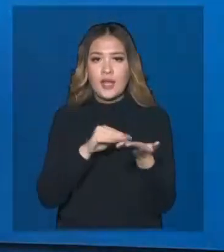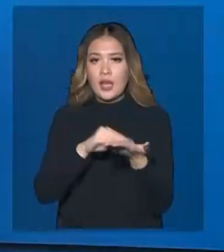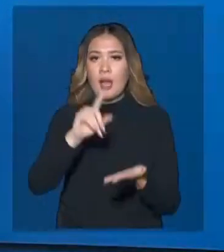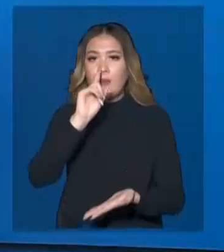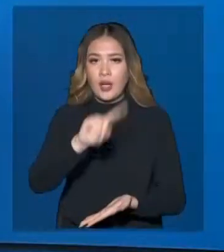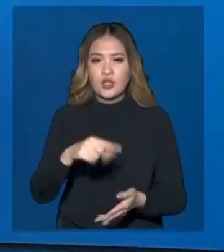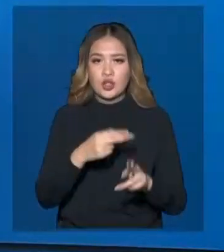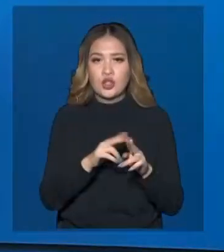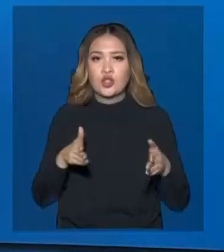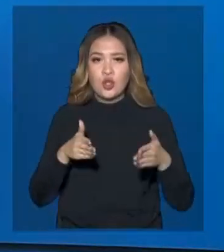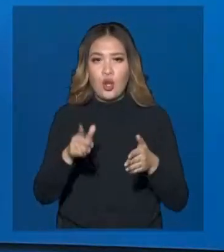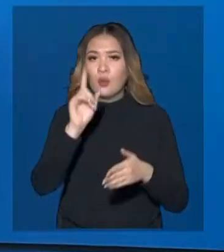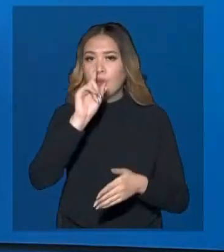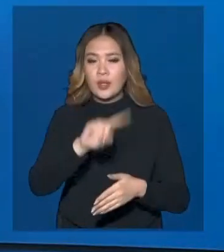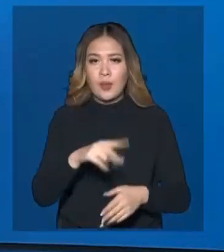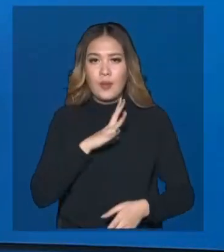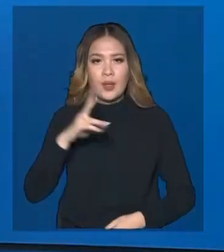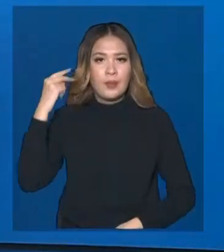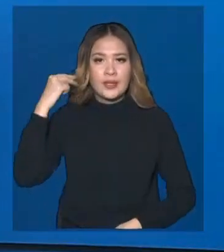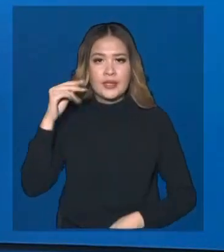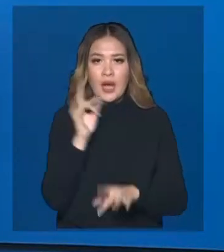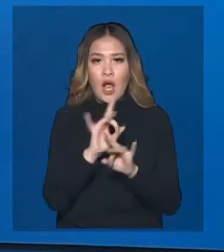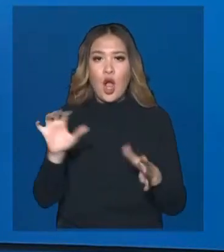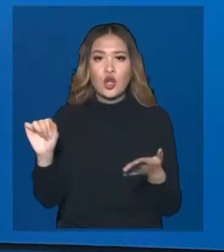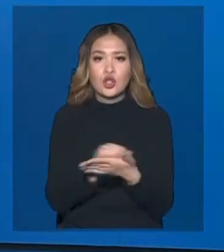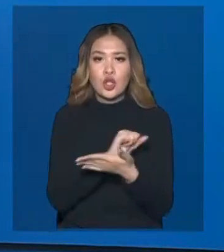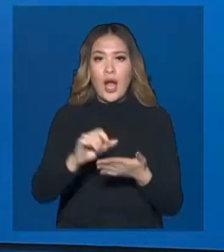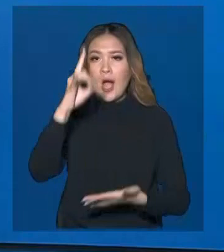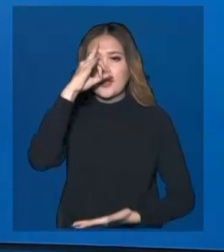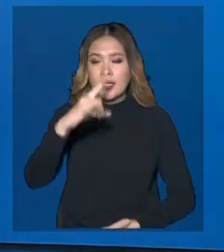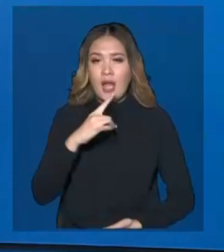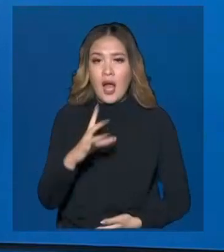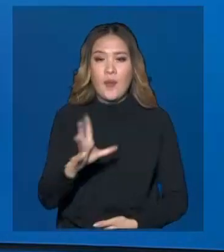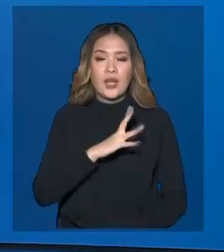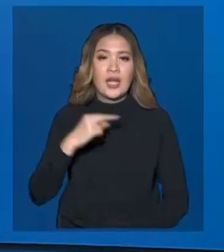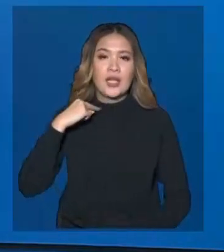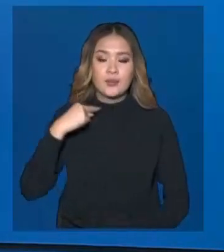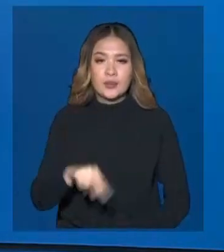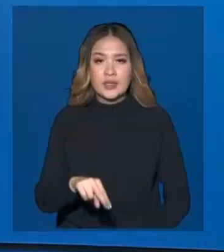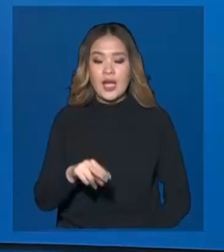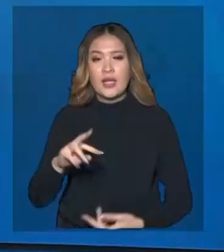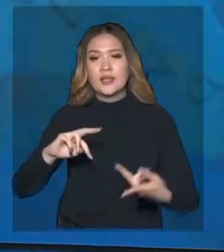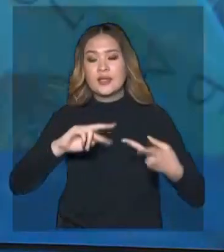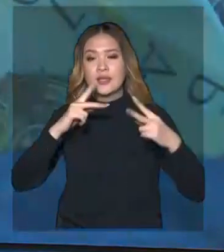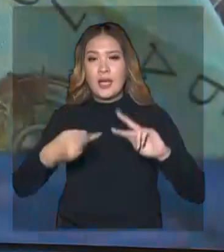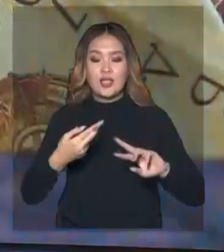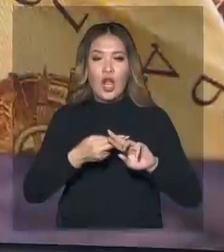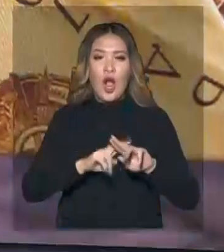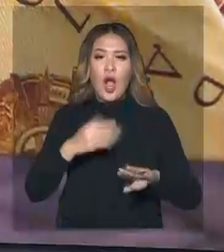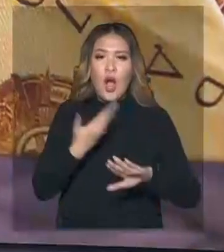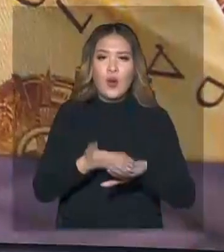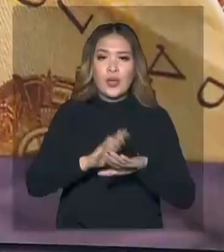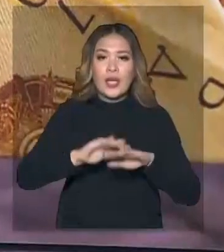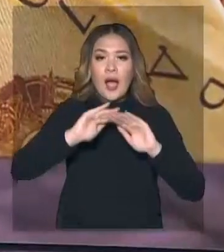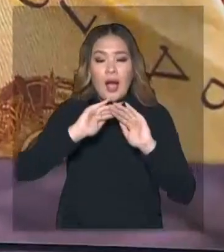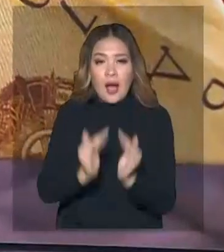Бұған жол бермейміз деген еді президент. Құжат қазақстандықтарды қылмыстық теріс қылықтармен ауырлығы аз